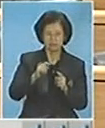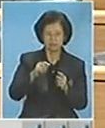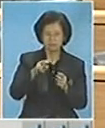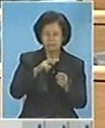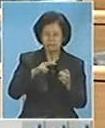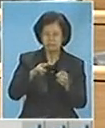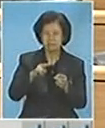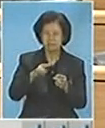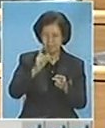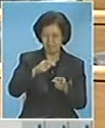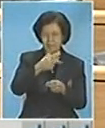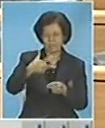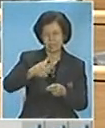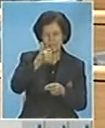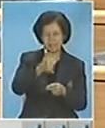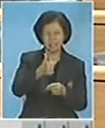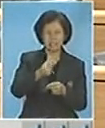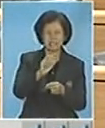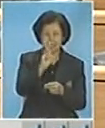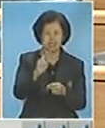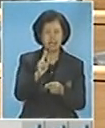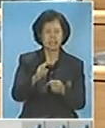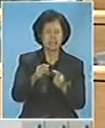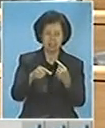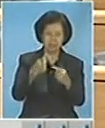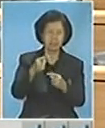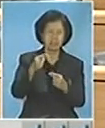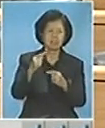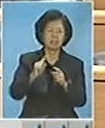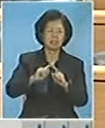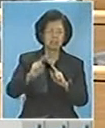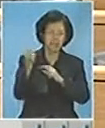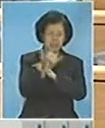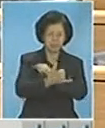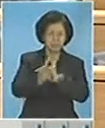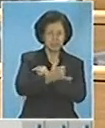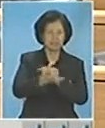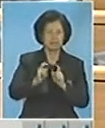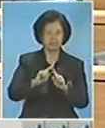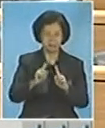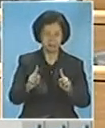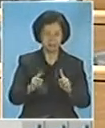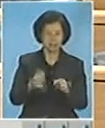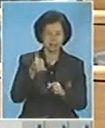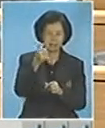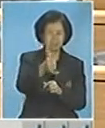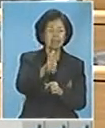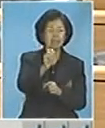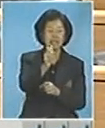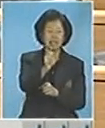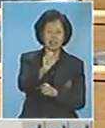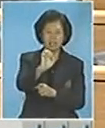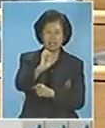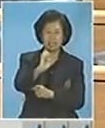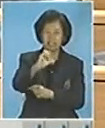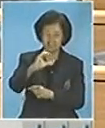ใช้นำไปสู่ยังต่างประเทศเพื่อเข้าสู่AEC ค่ะท่านประธาน